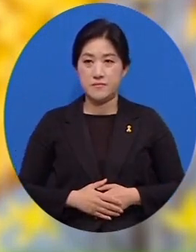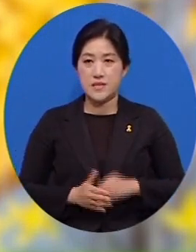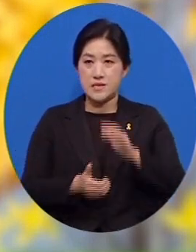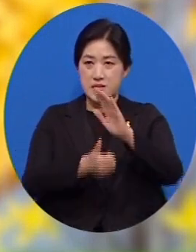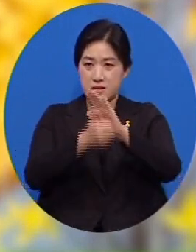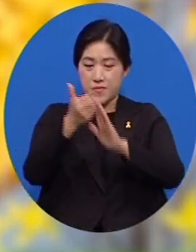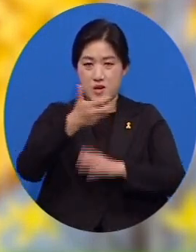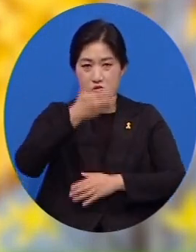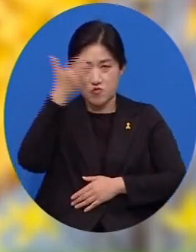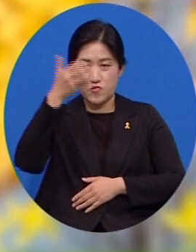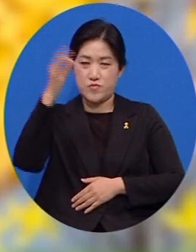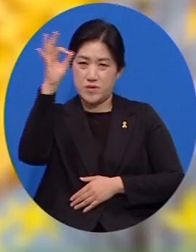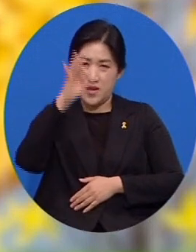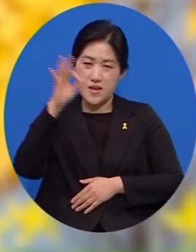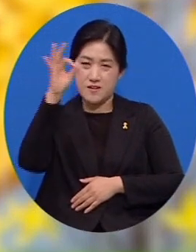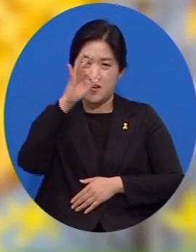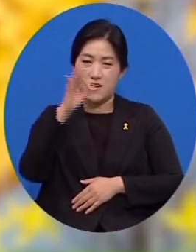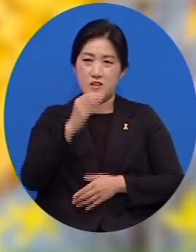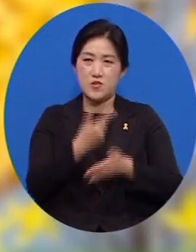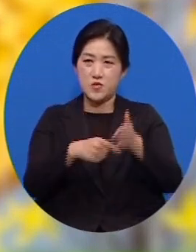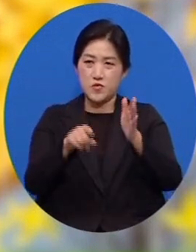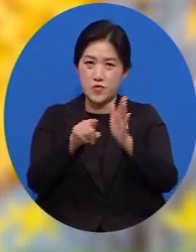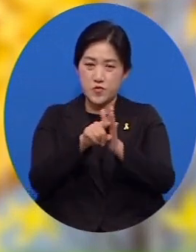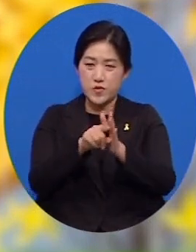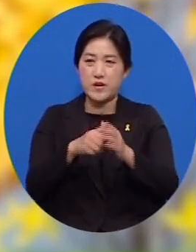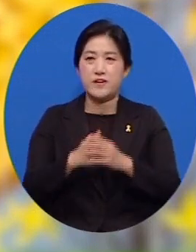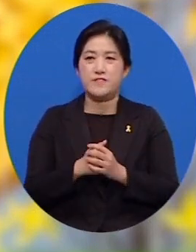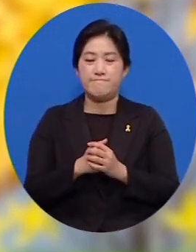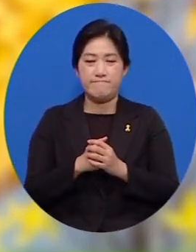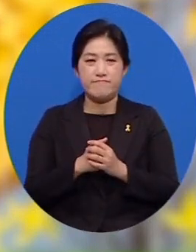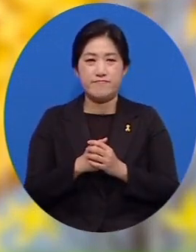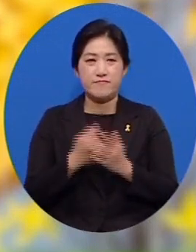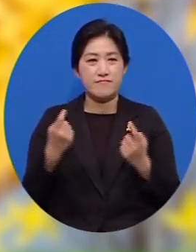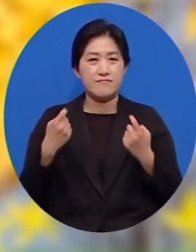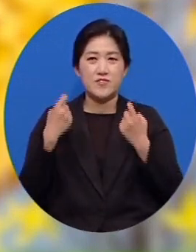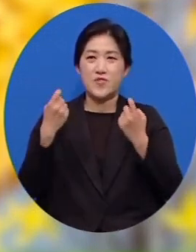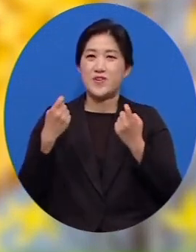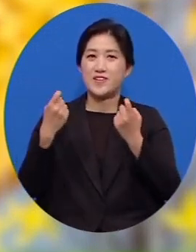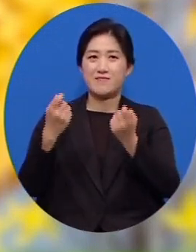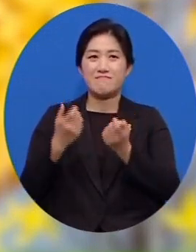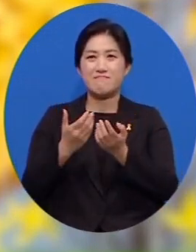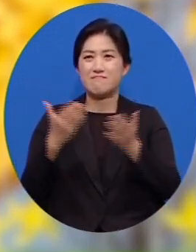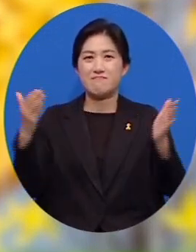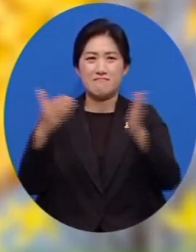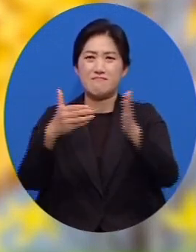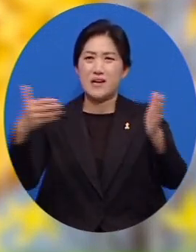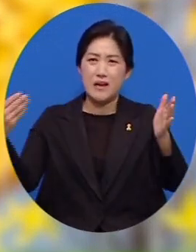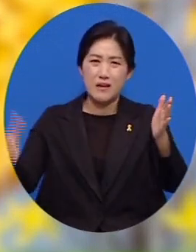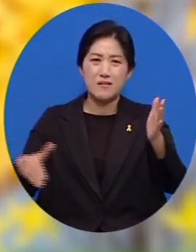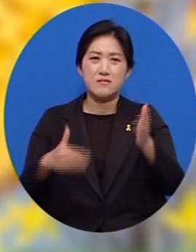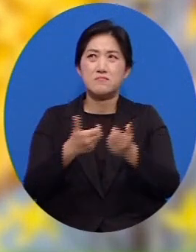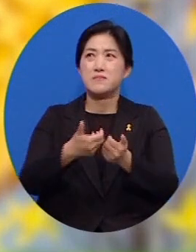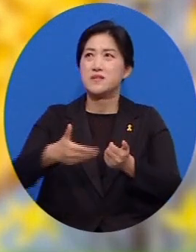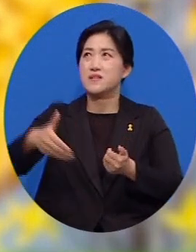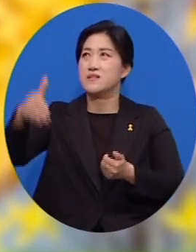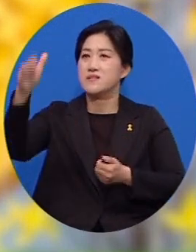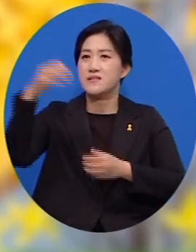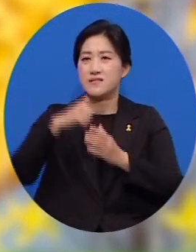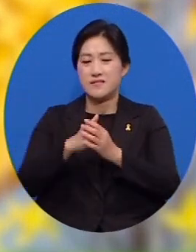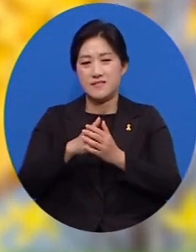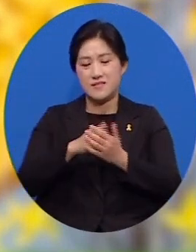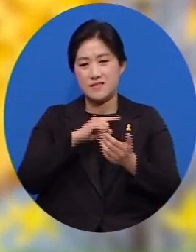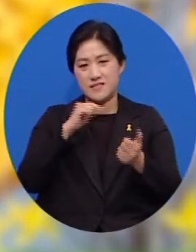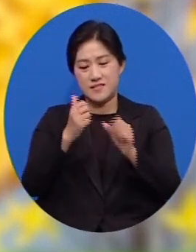희망과 꿈을 찾기 위한 여정을 마치지 못한 채 사랑하는 가족 곁을 떠난